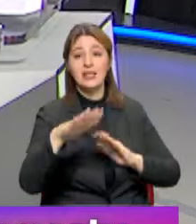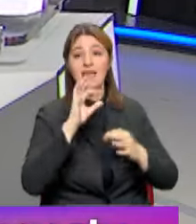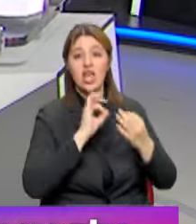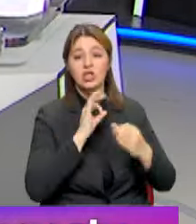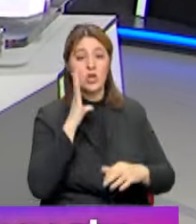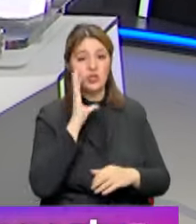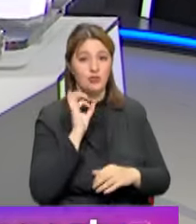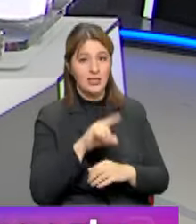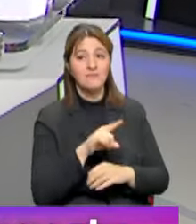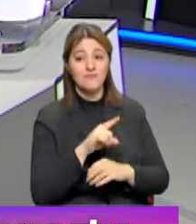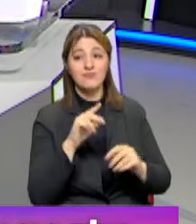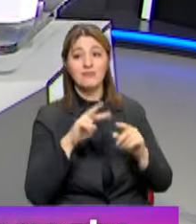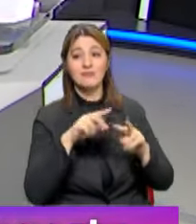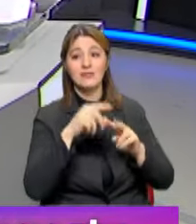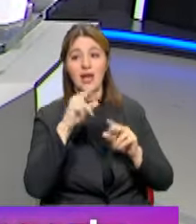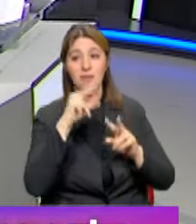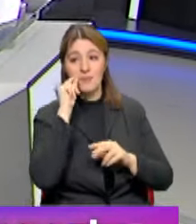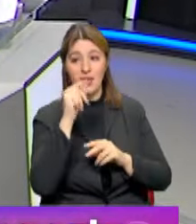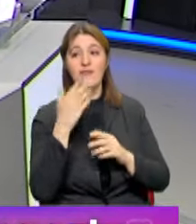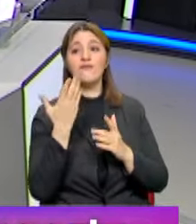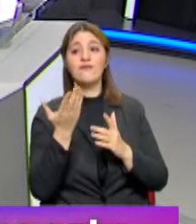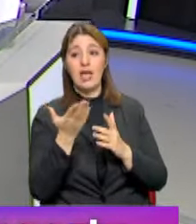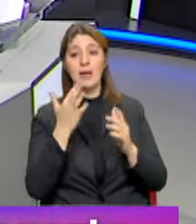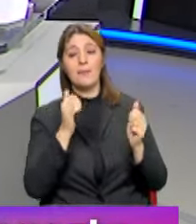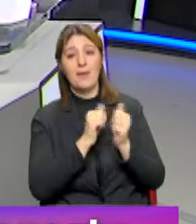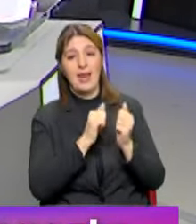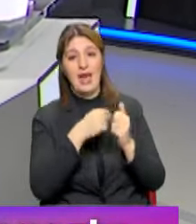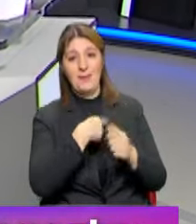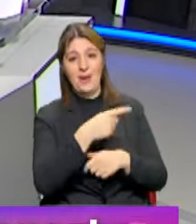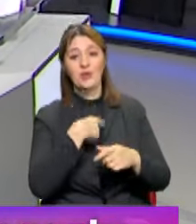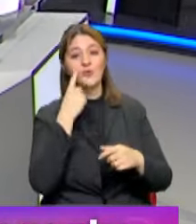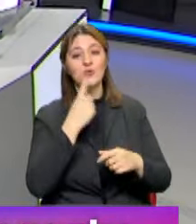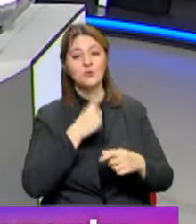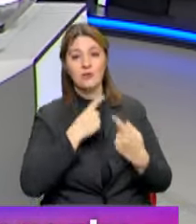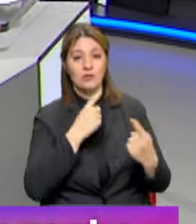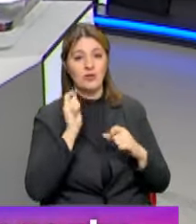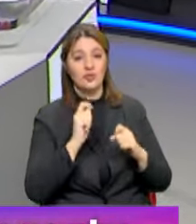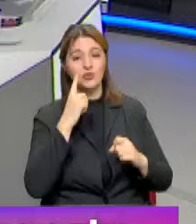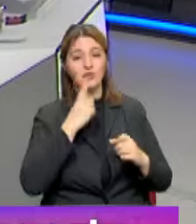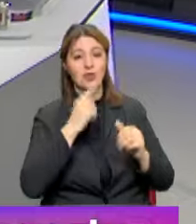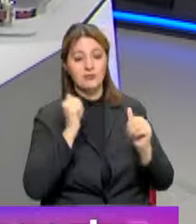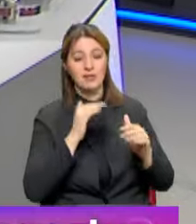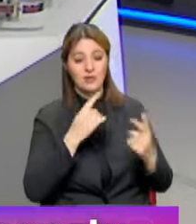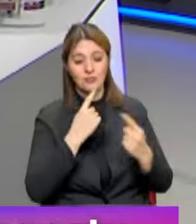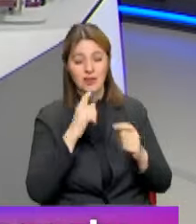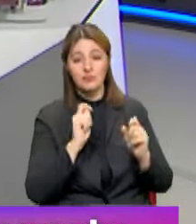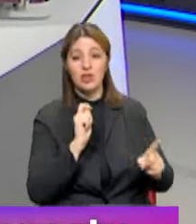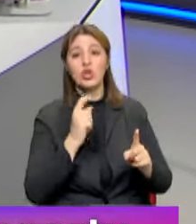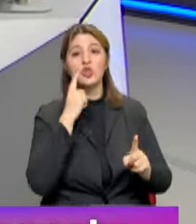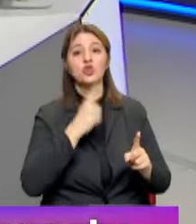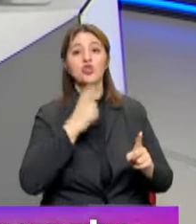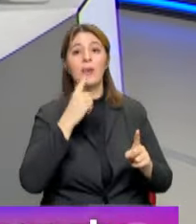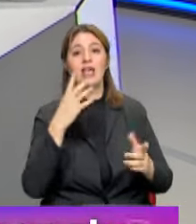ilişkiler uzmanı Naim babiroğlu ve birlikte Cumhuriyetimizi konuşacağız cumhuriet konuşacağız